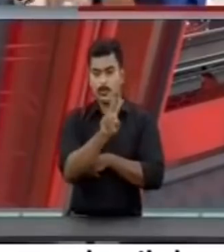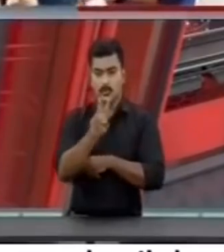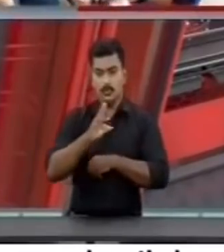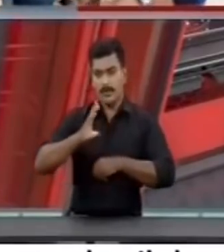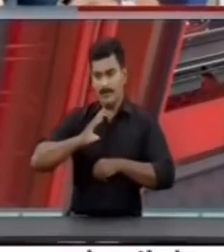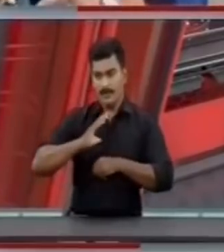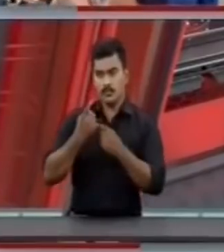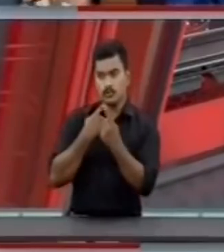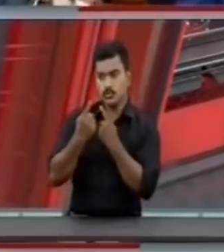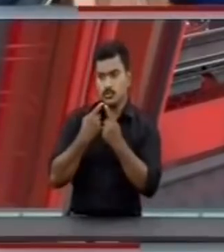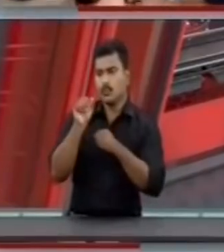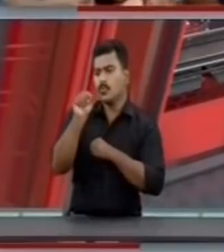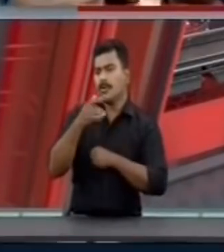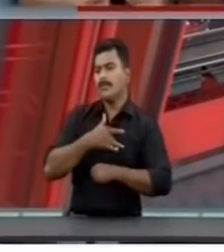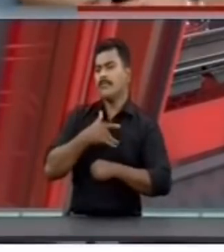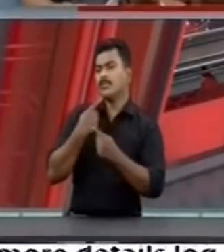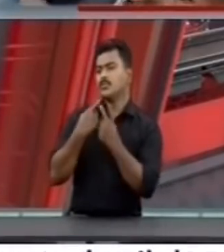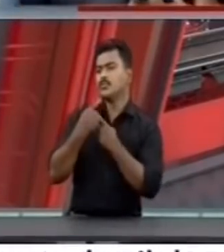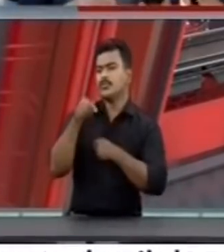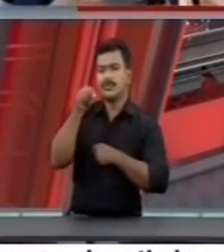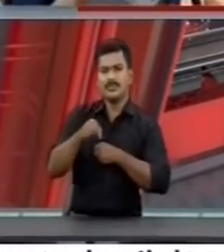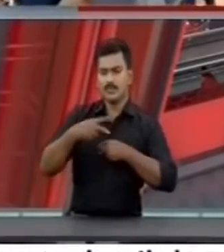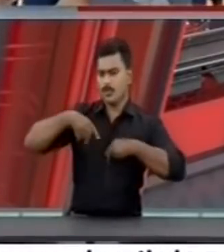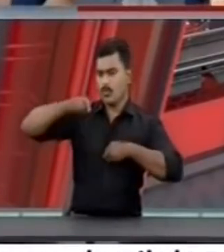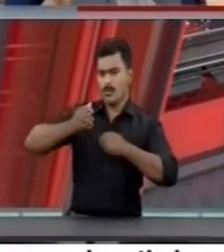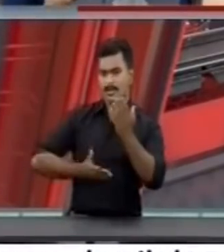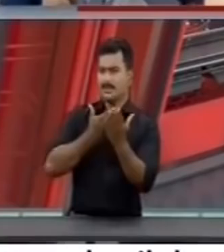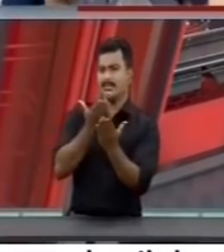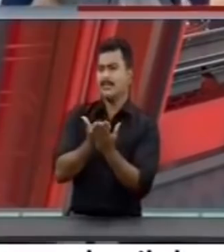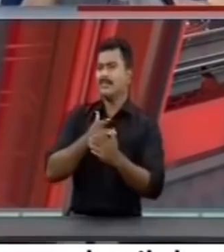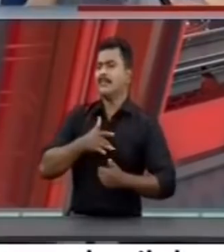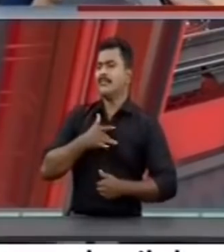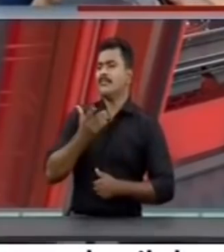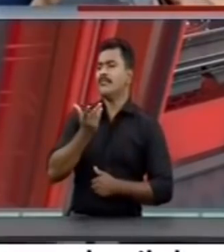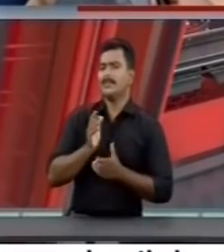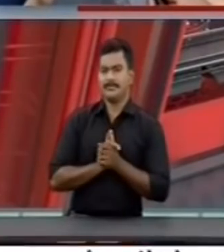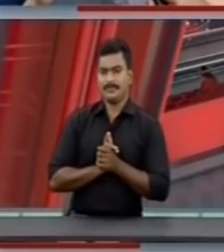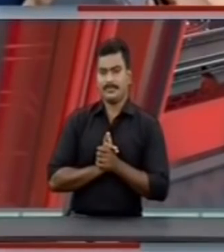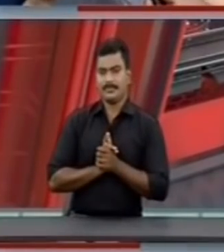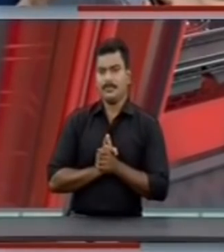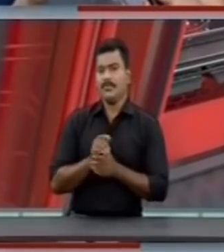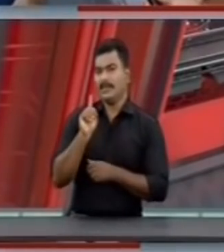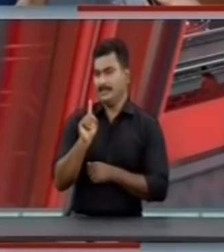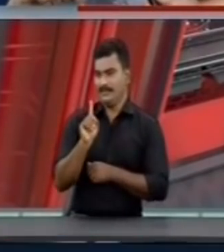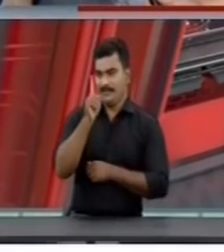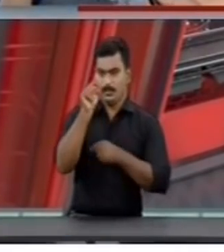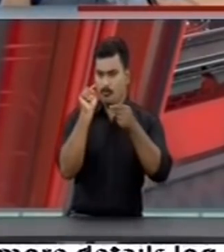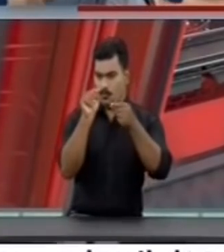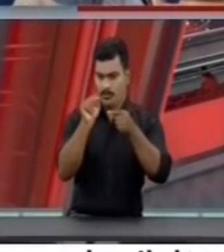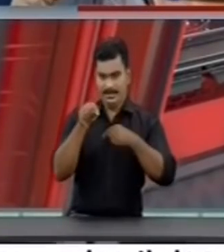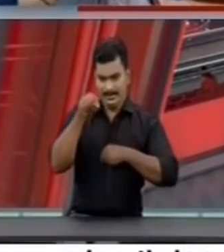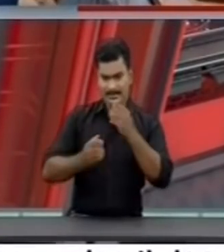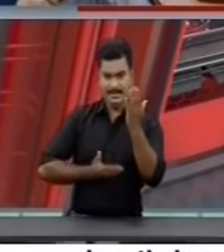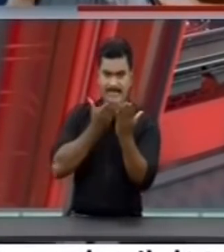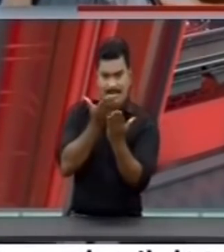അവരുടെ പ്രതികരണങ്ങളിലേക്ക് പോകാം. എന്താണ് ഈ റിട്ടേണിംഗ് ഓഫീസറുടെ കാര്യത്തിൽ ഇപ്പോഴും ഈ പരാതി നിൽക്കുകയാണ്? ഒന്നാമതായി ഞങ്ങൾ ഈ ഡോക്യുമെന്റ് സബ്മിറ്റ്